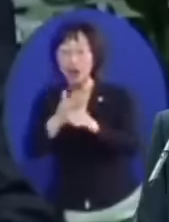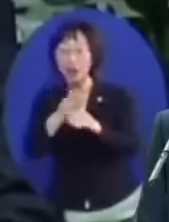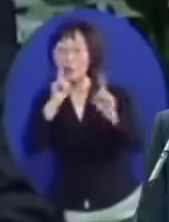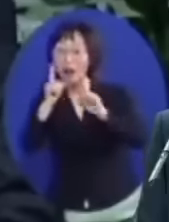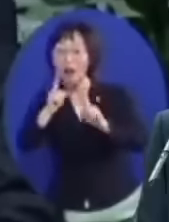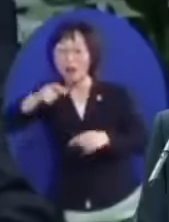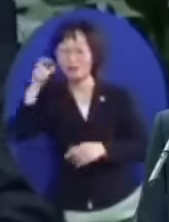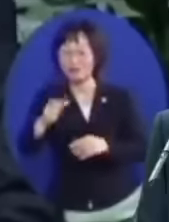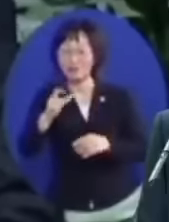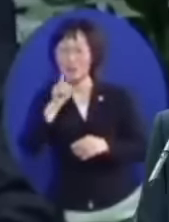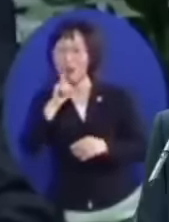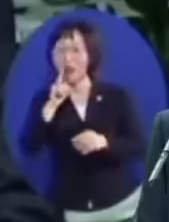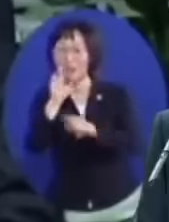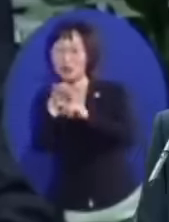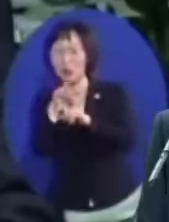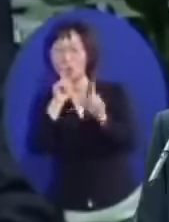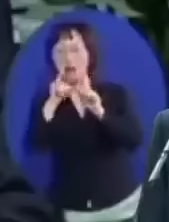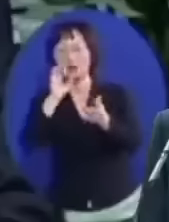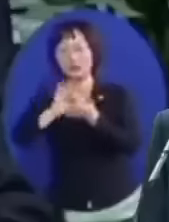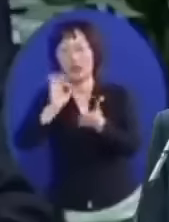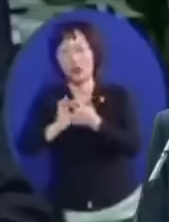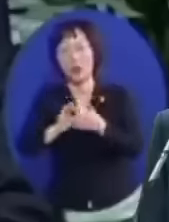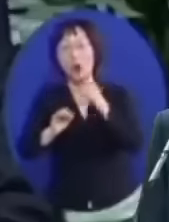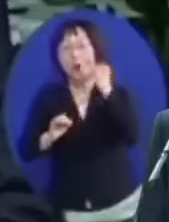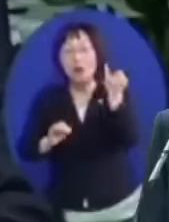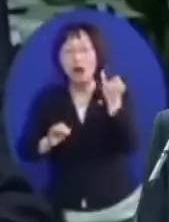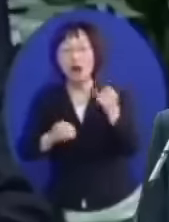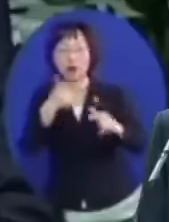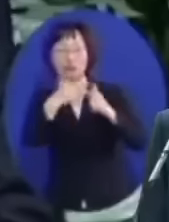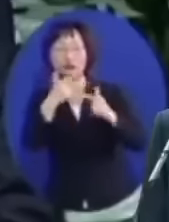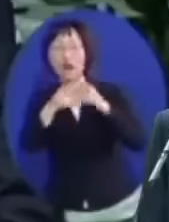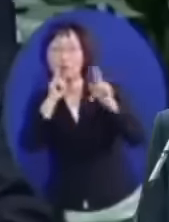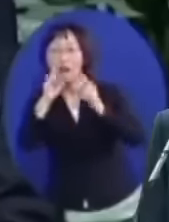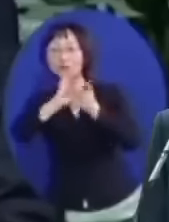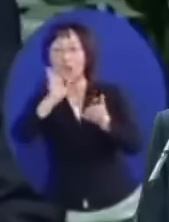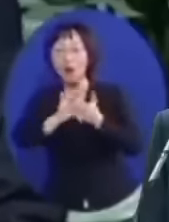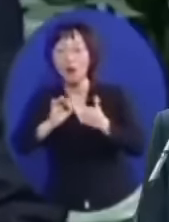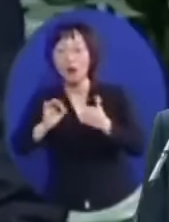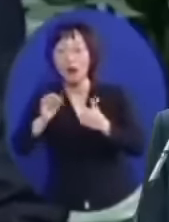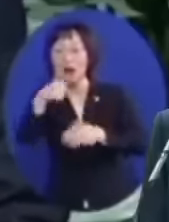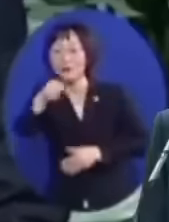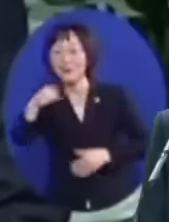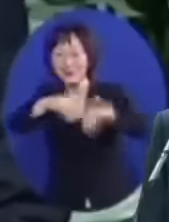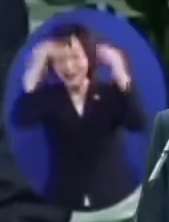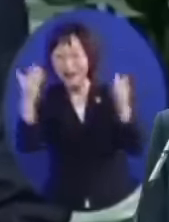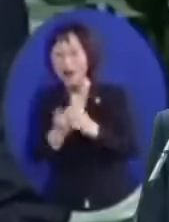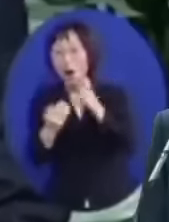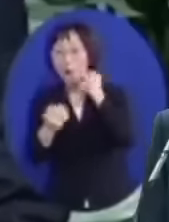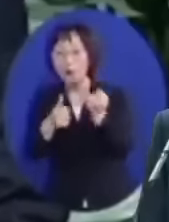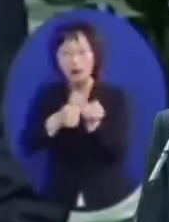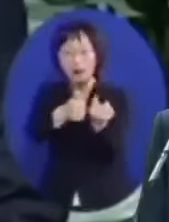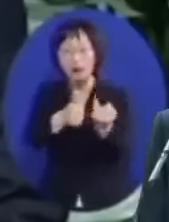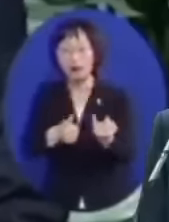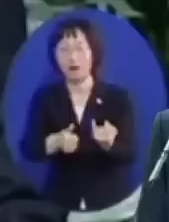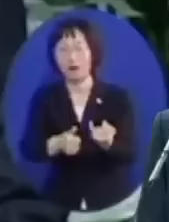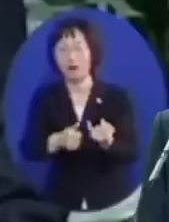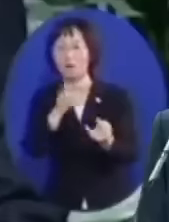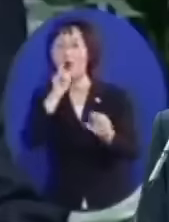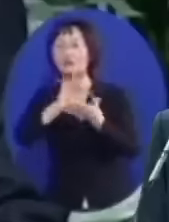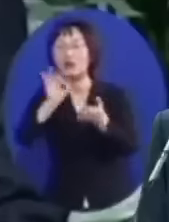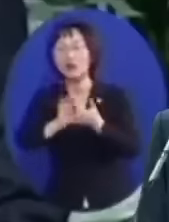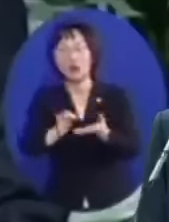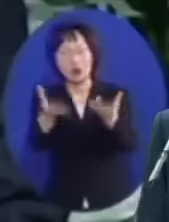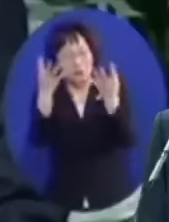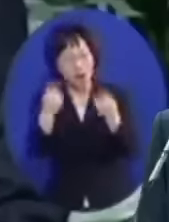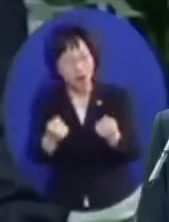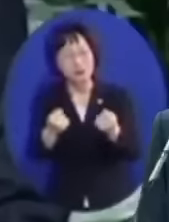사용하고 엄마는 부산 액센트를 사용하는데 애들은 전부 부산 액센트만 따라서 하는 것입니다. 그것이 얼마나 많은